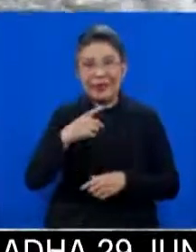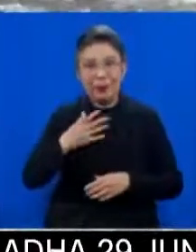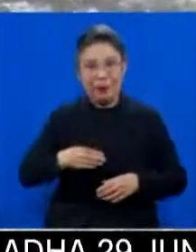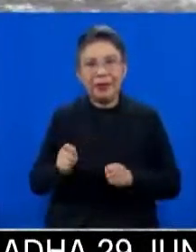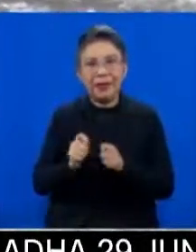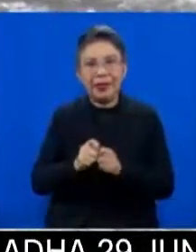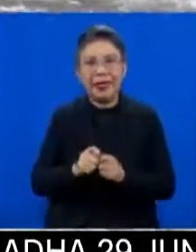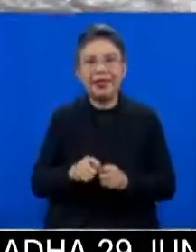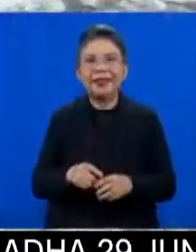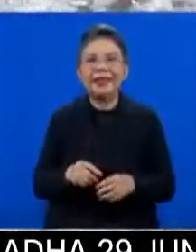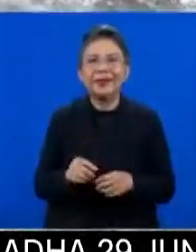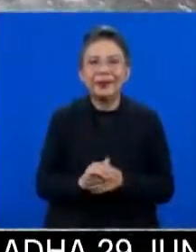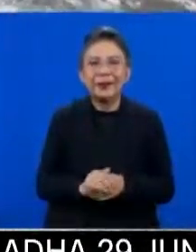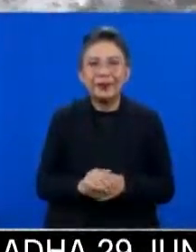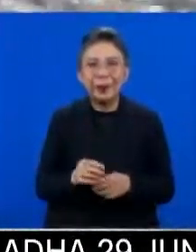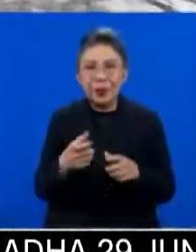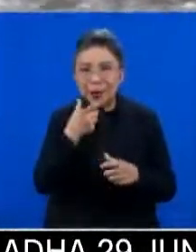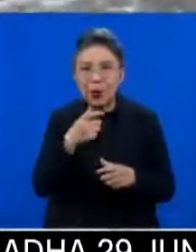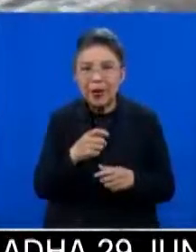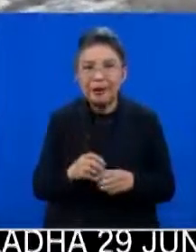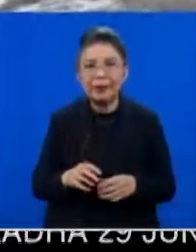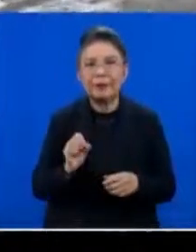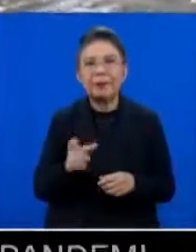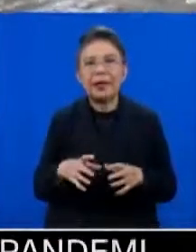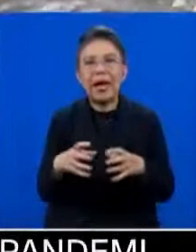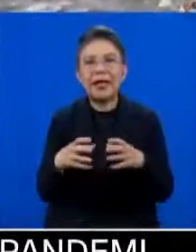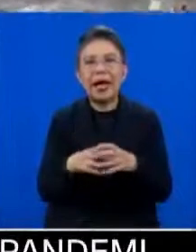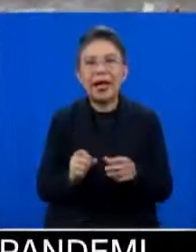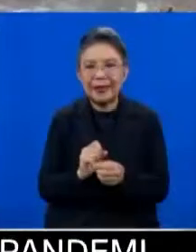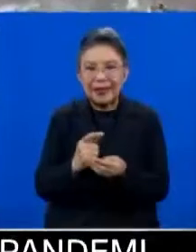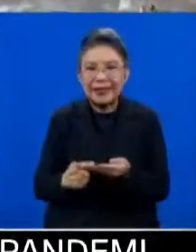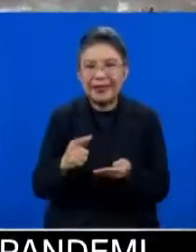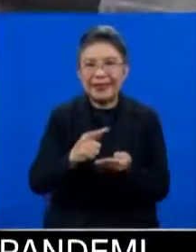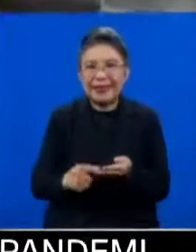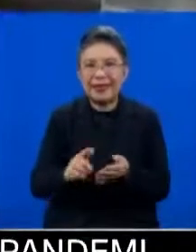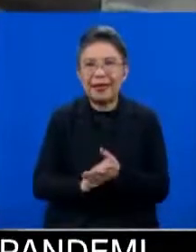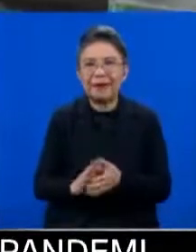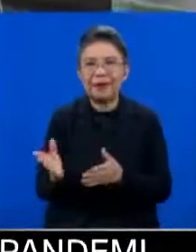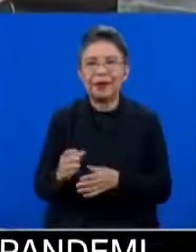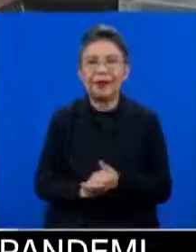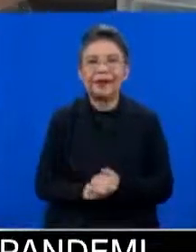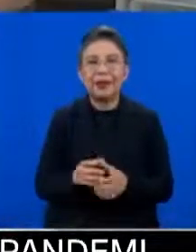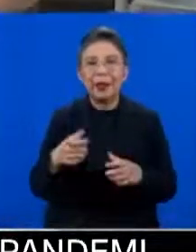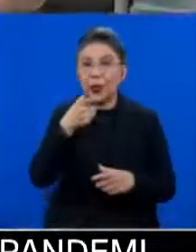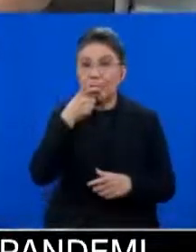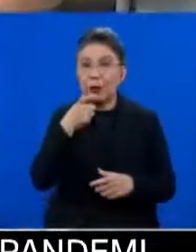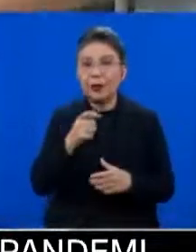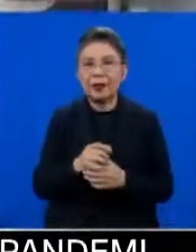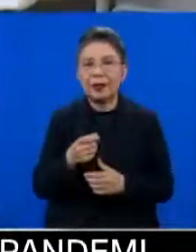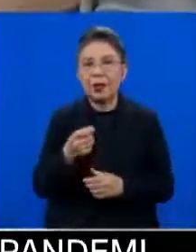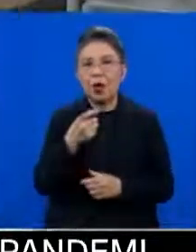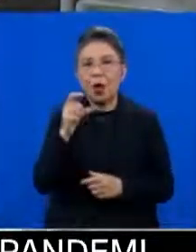dengan modal mencicil alat pembuat kue. Nah, chef, lagi bikin apa nih? Coklat sourdough, Kak. Kita ngomong